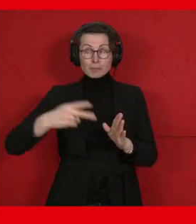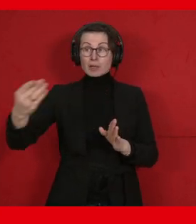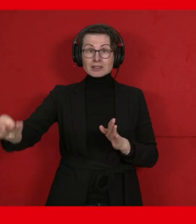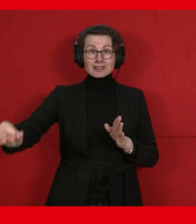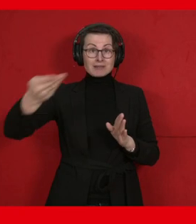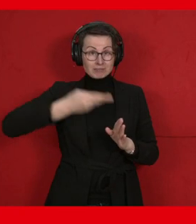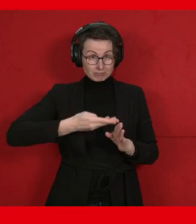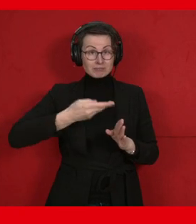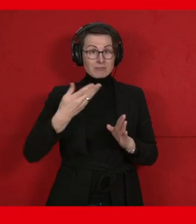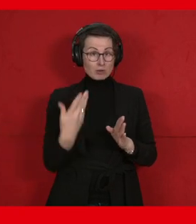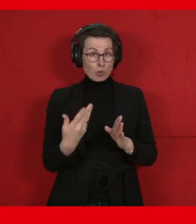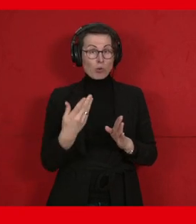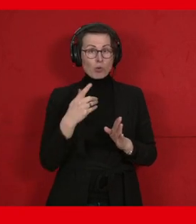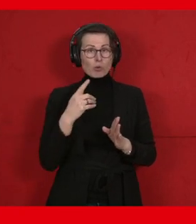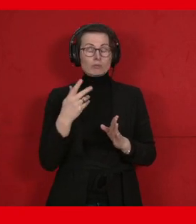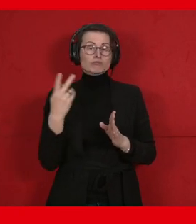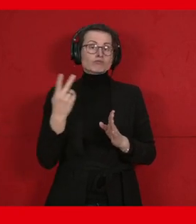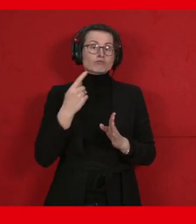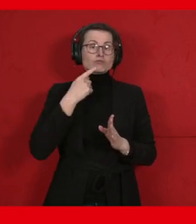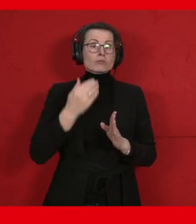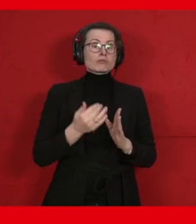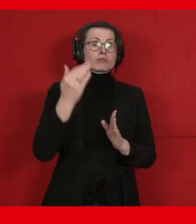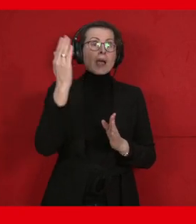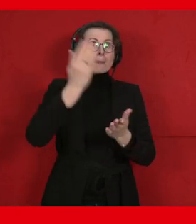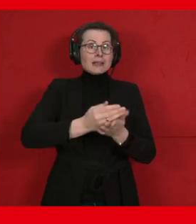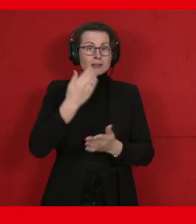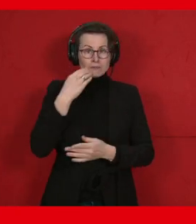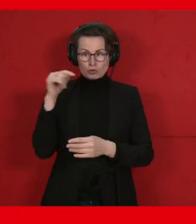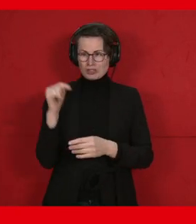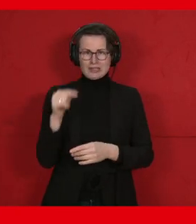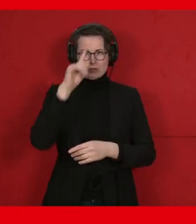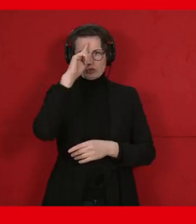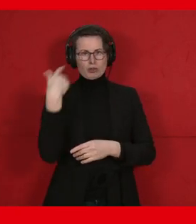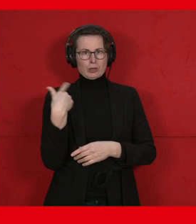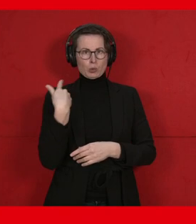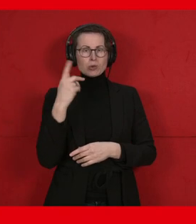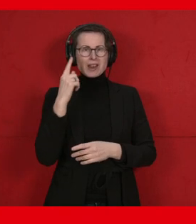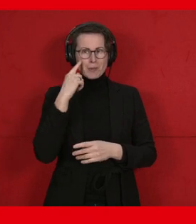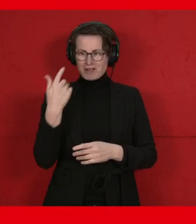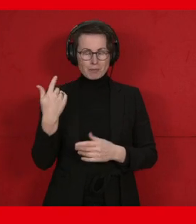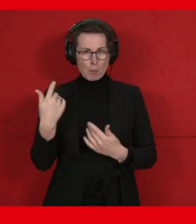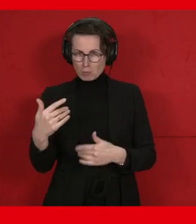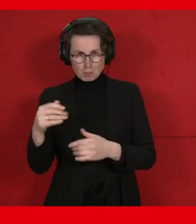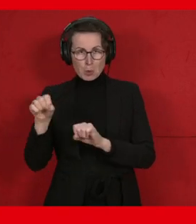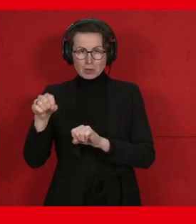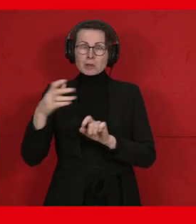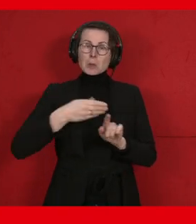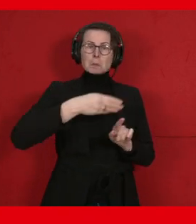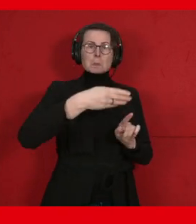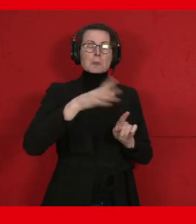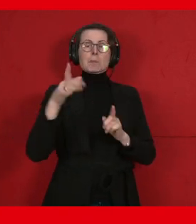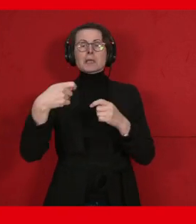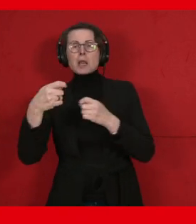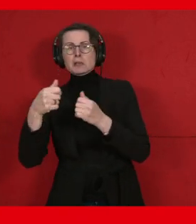eine Übergangstechnologie. Auch wenn wir sagen, am Ende wollen wir grünen Wasserstoff haben, können wir im Übergang vielleicht gerade mit den